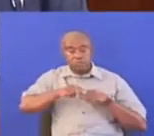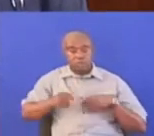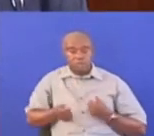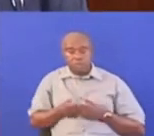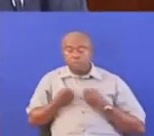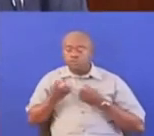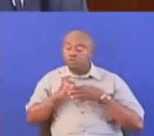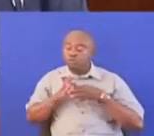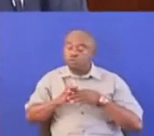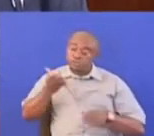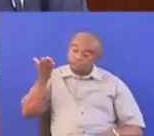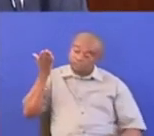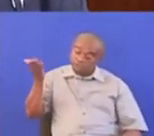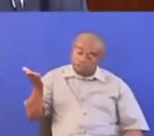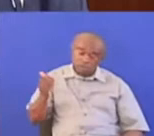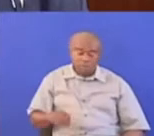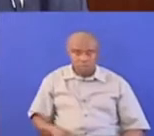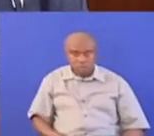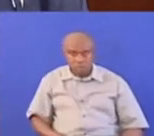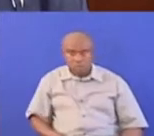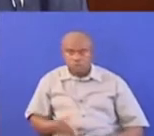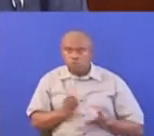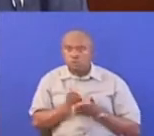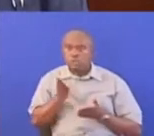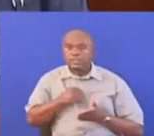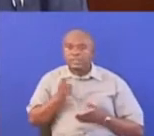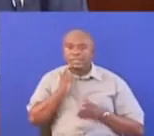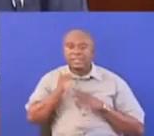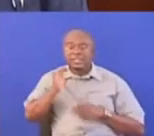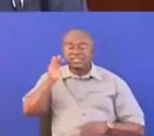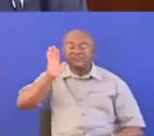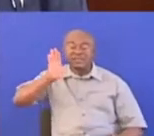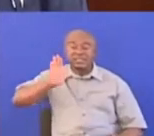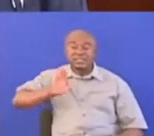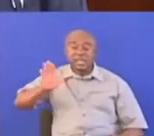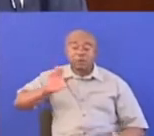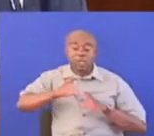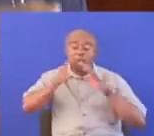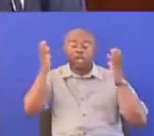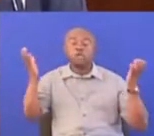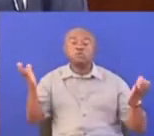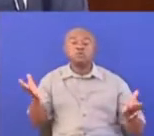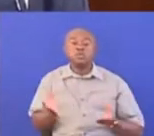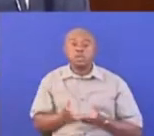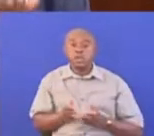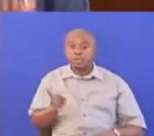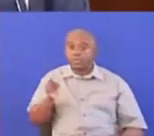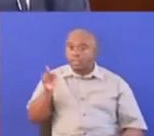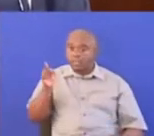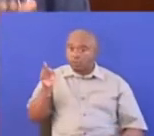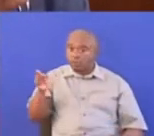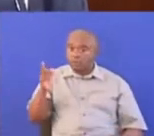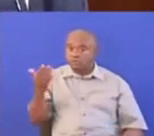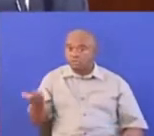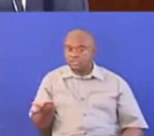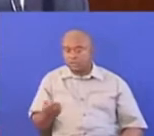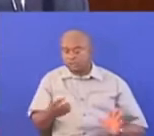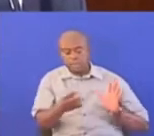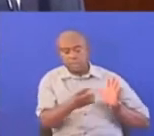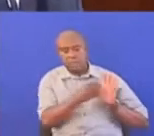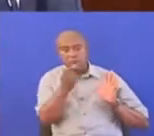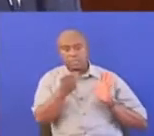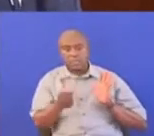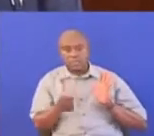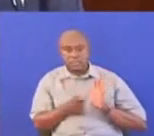tumekupa ushirikiano, na kwa kweli tukutakia kila laheri kwenye safari yako hiyo ya kidunia. Wewe ndio utakuwa icon ya Tanzania. Icon